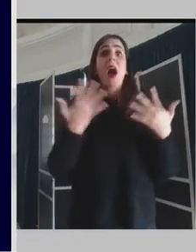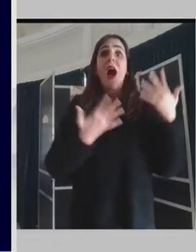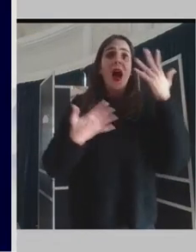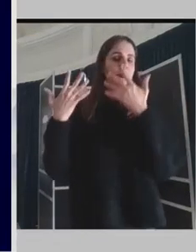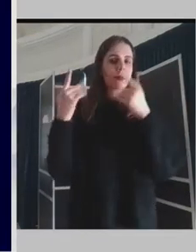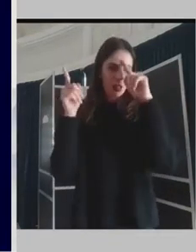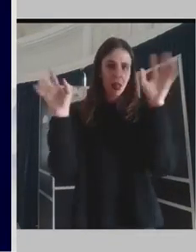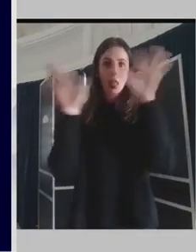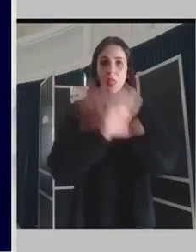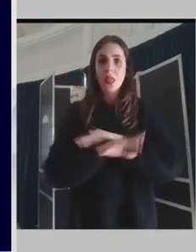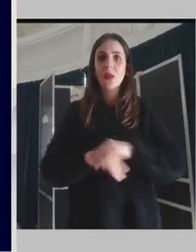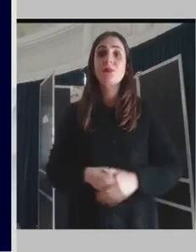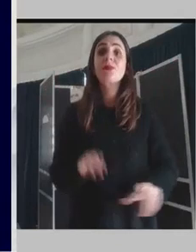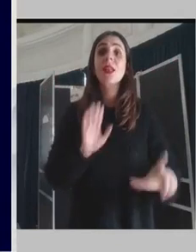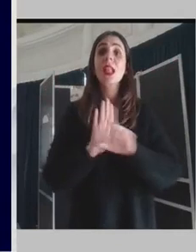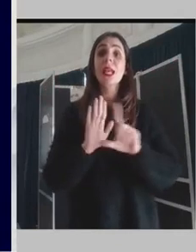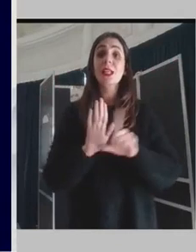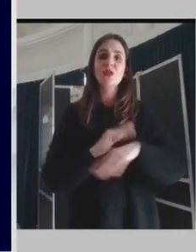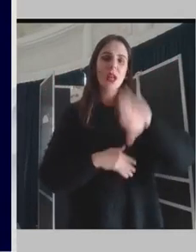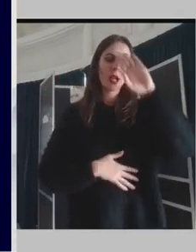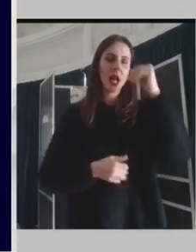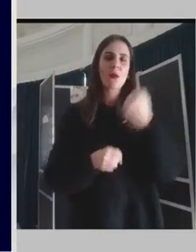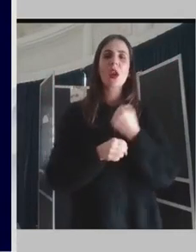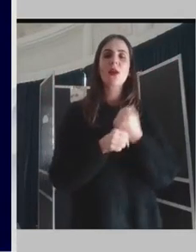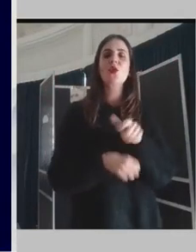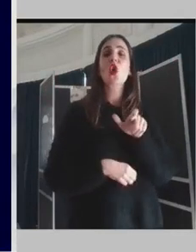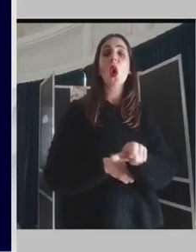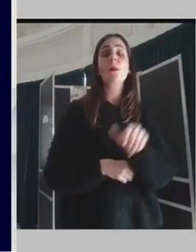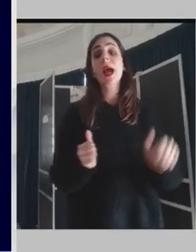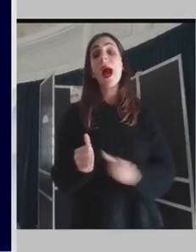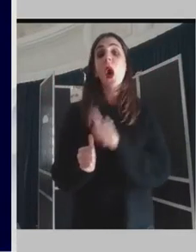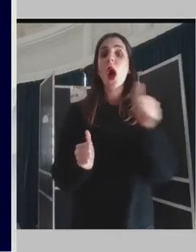i datori di lavoro a fare almeno una volta l'anno